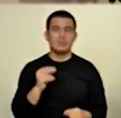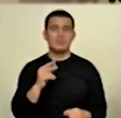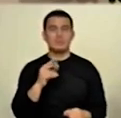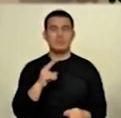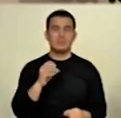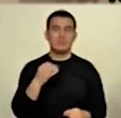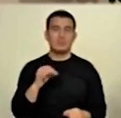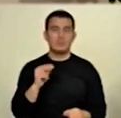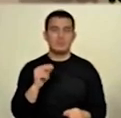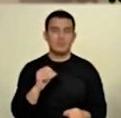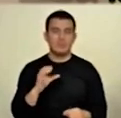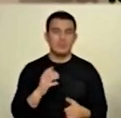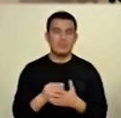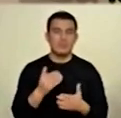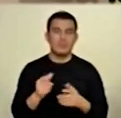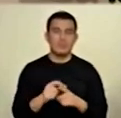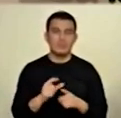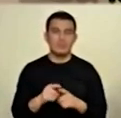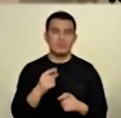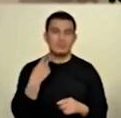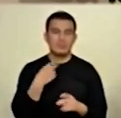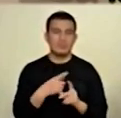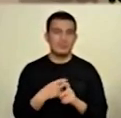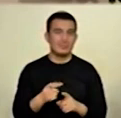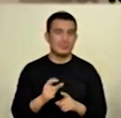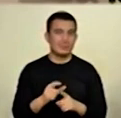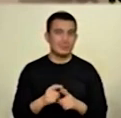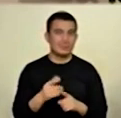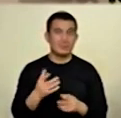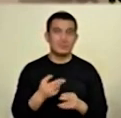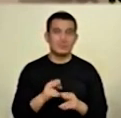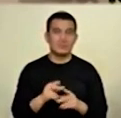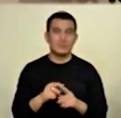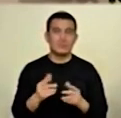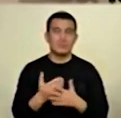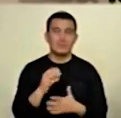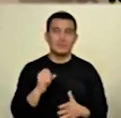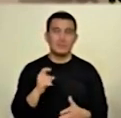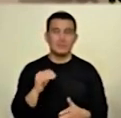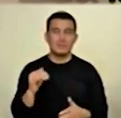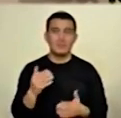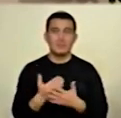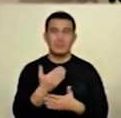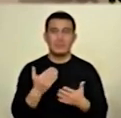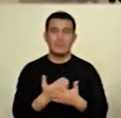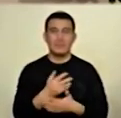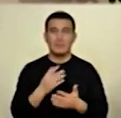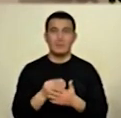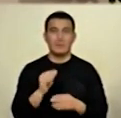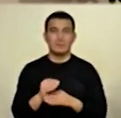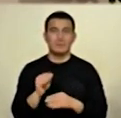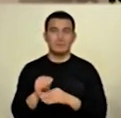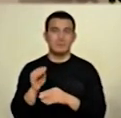biriktirilgan sahifalar yordamida add new pages yordamida, demak, yangi sahifa qo'shar edik. O'shani yodga olib, demak, sahifalarni qo'shishimiz talab etiladi.